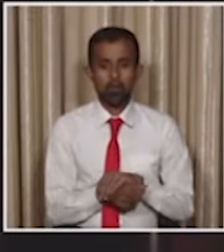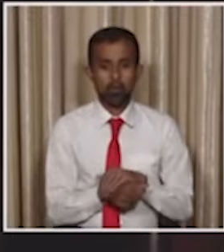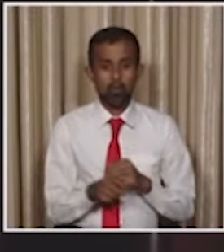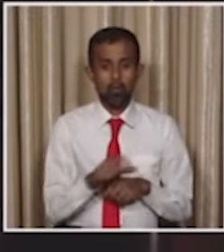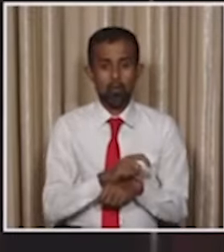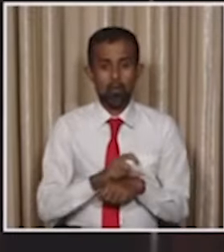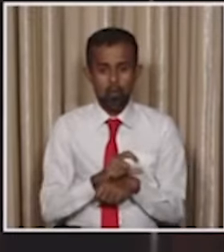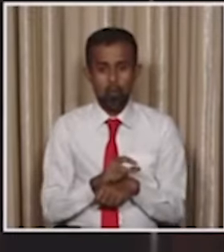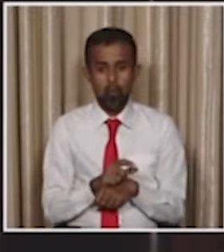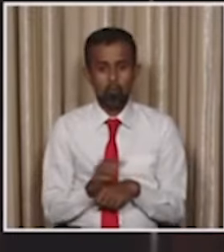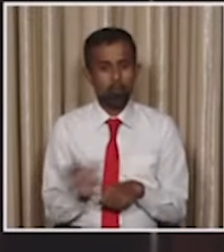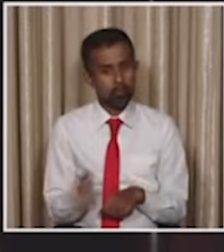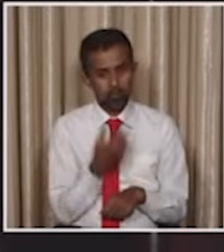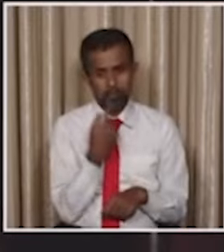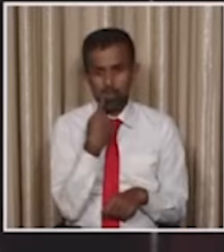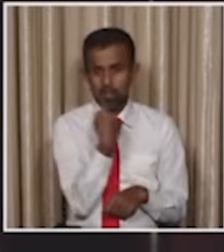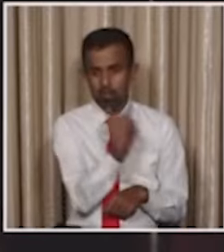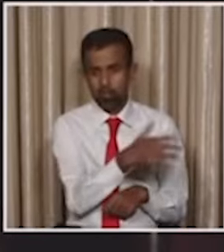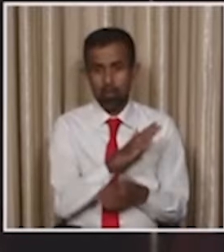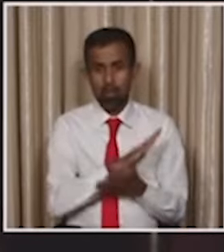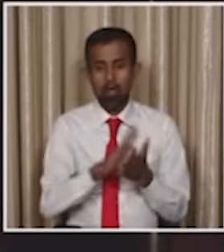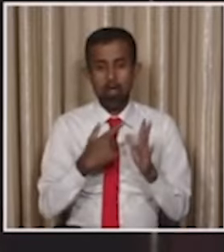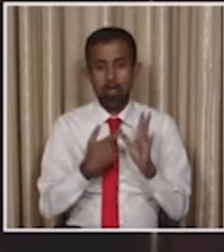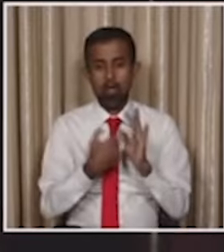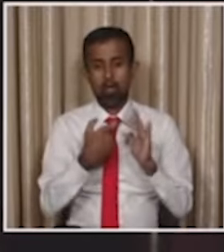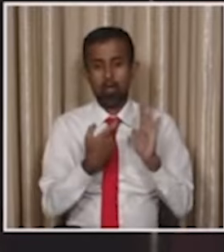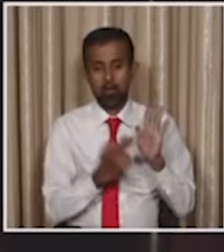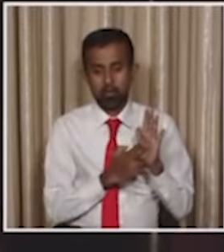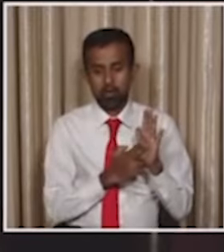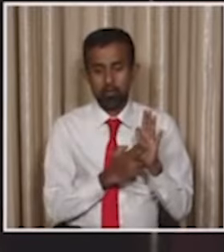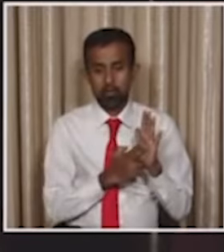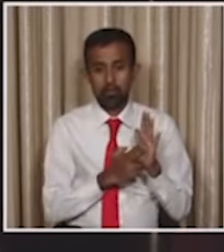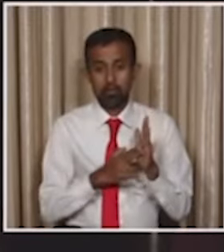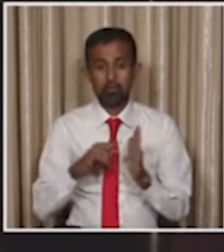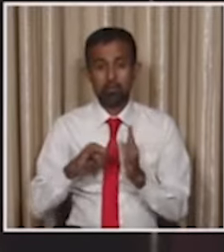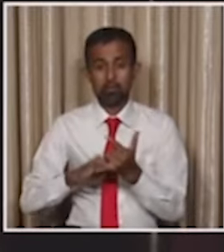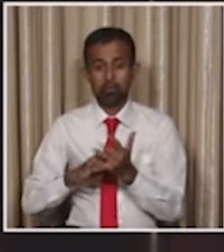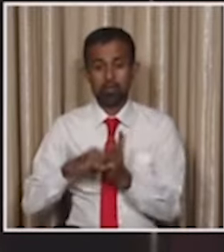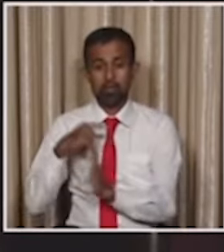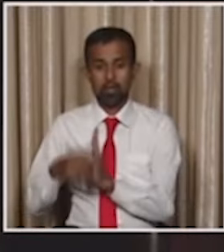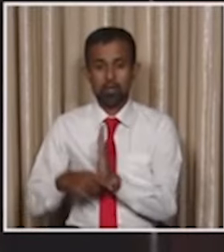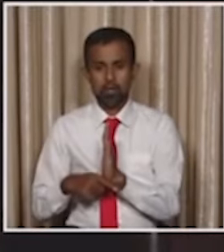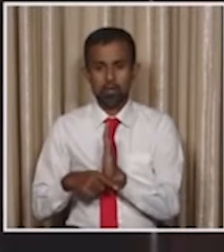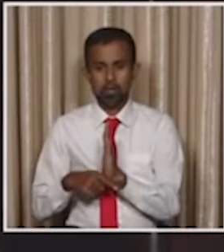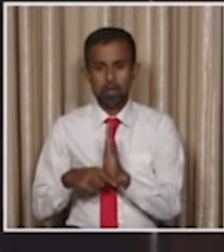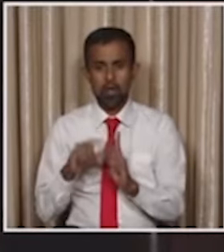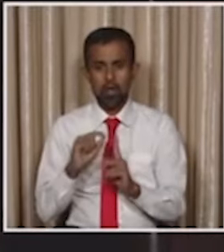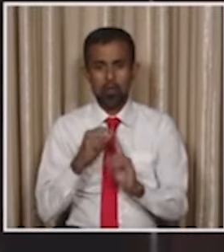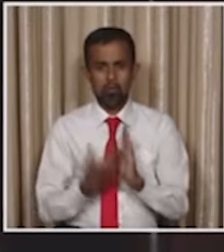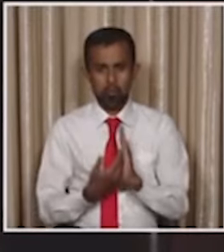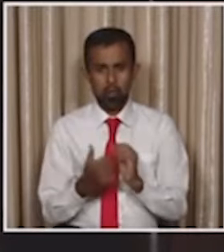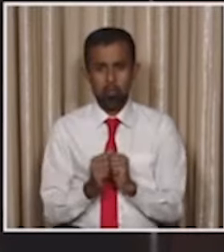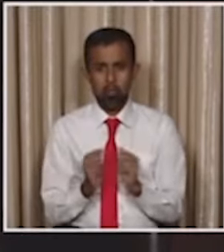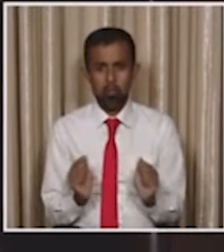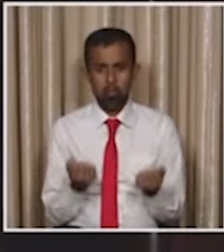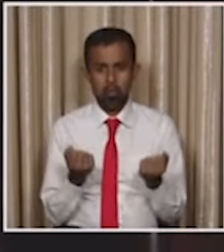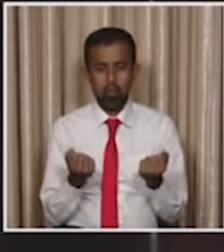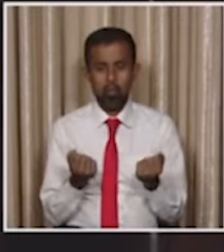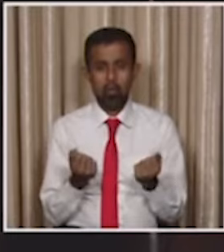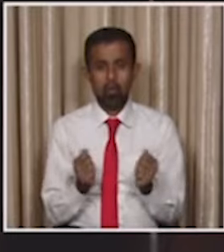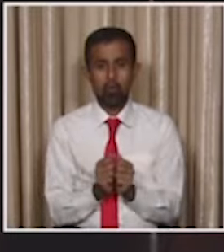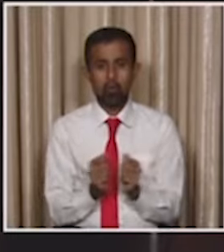විමර්ශන කොමිසමට ගිහිල්ලා කිව්වා හරින් ප්‍රනන්දු ස්මාර්ට් ශ්‍රී ලංකා කියලා වැඩසටහනක් පටන් ගත්තා. මොකද්ද